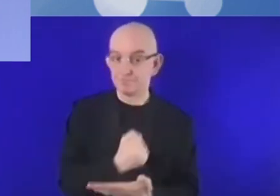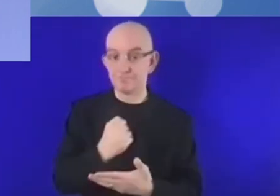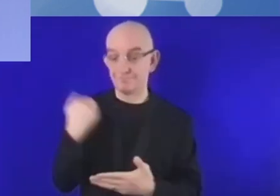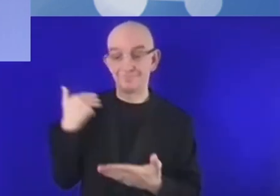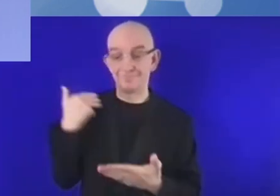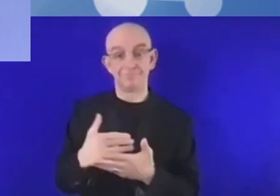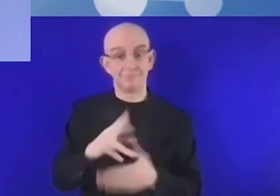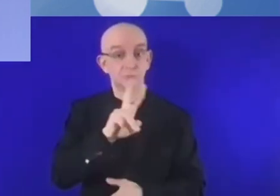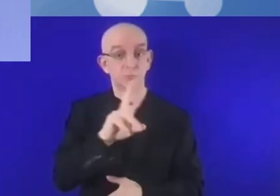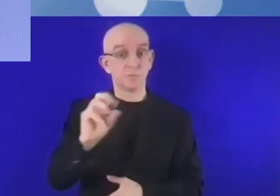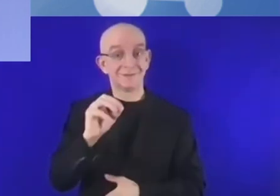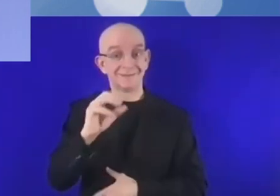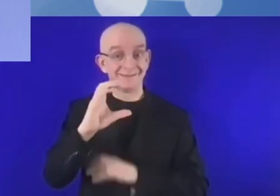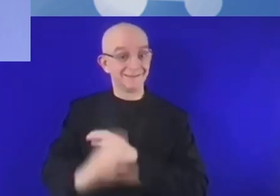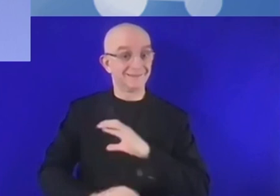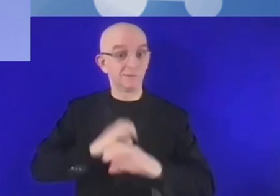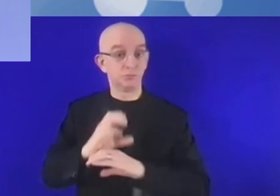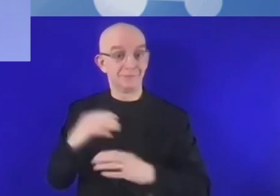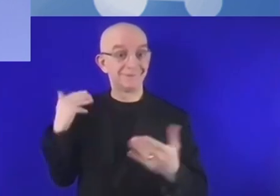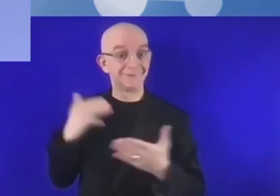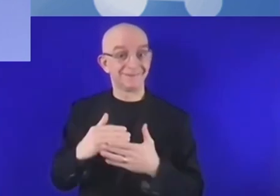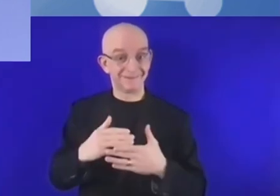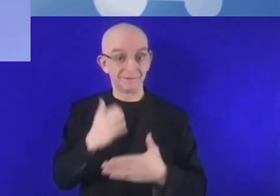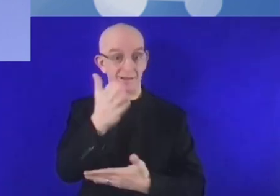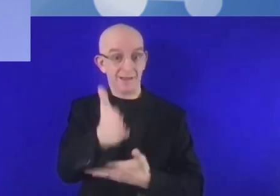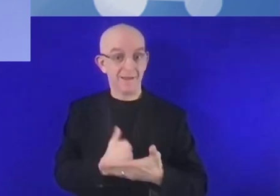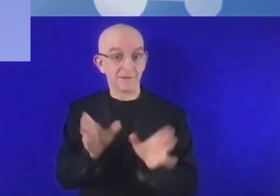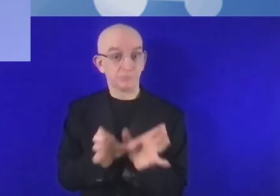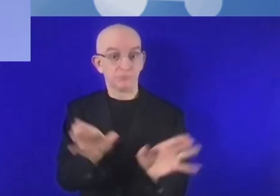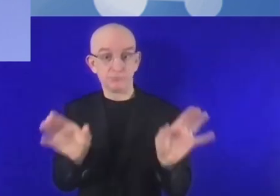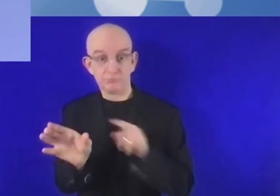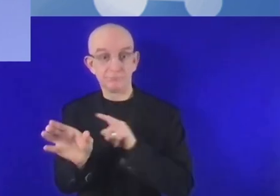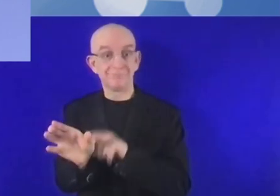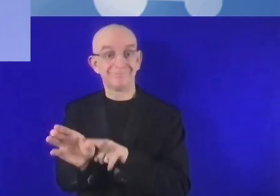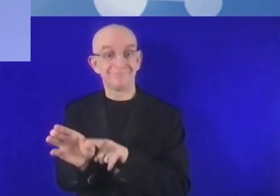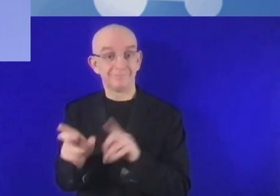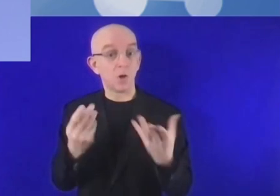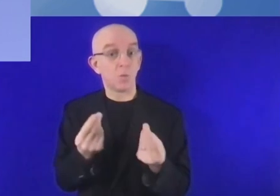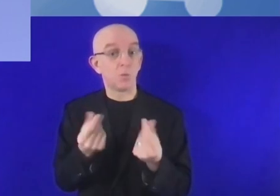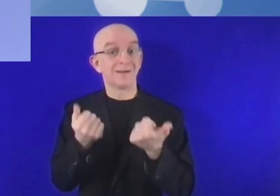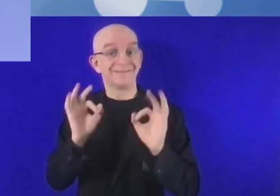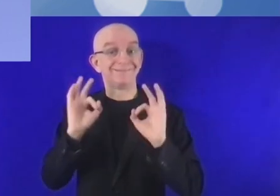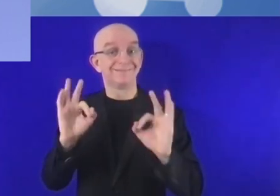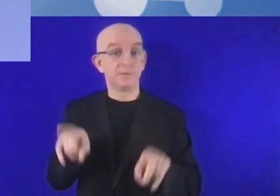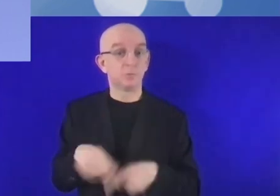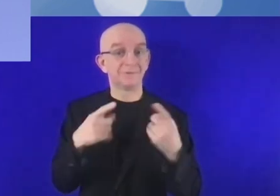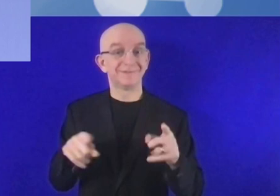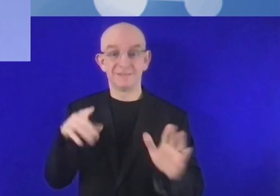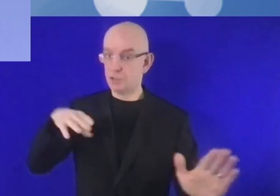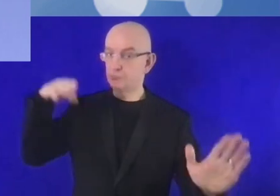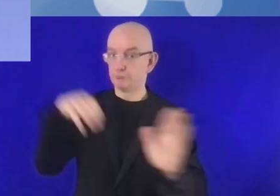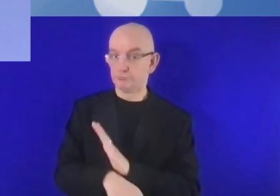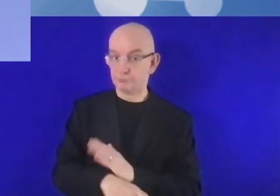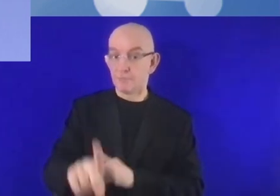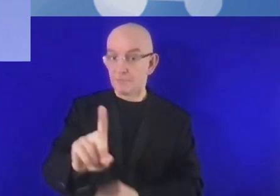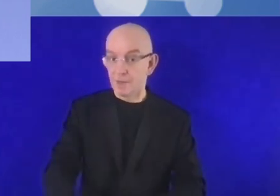wieku mieliśmy do czynienia ze znacznym spadkiem jakości muzyki i to doprowadziło do tego, że miliardy ludzi na całym świecie tak naprawdę na